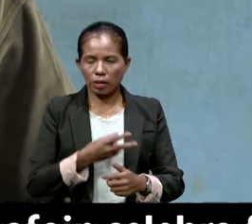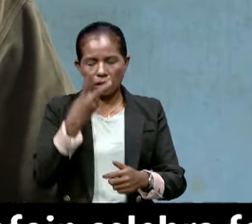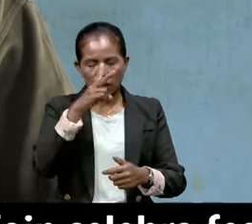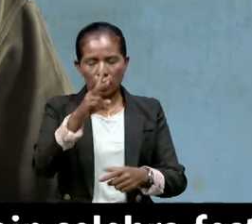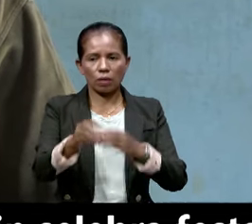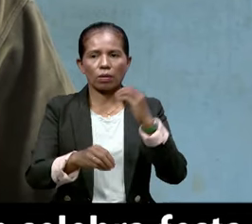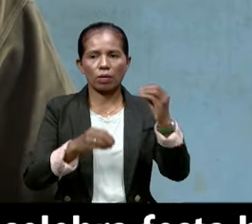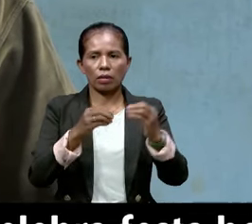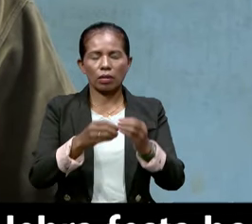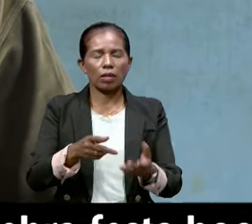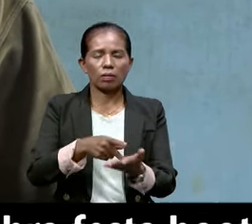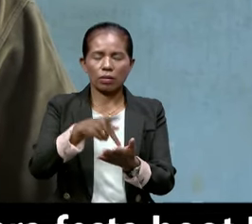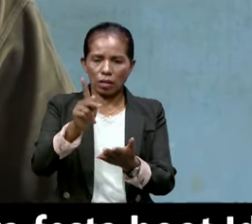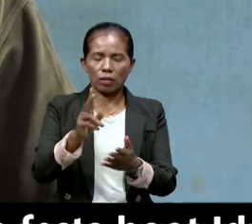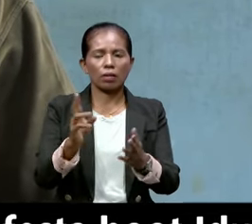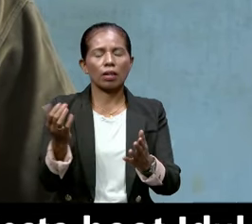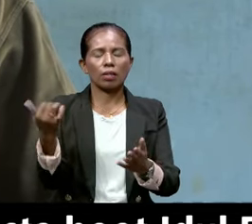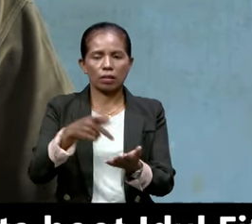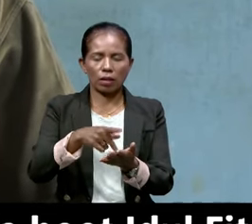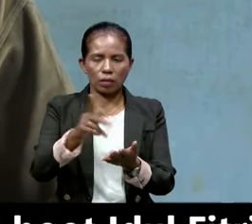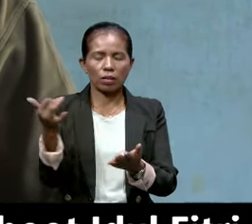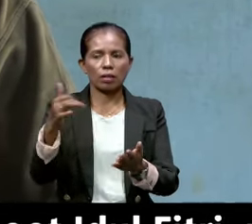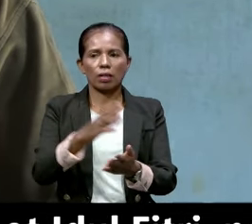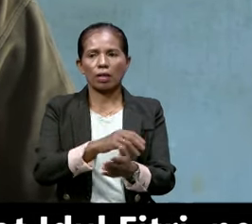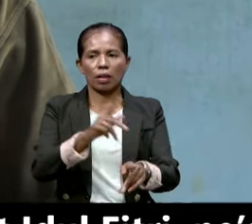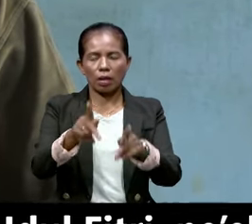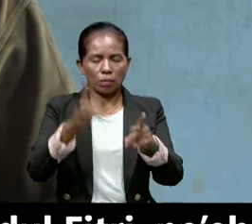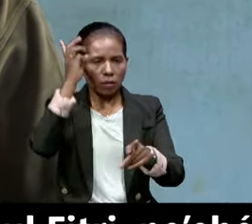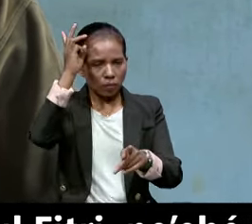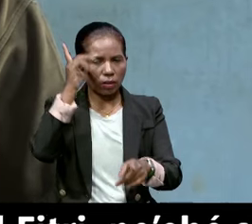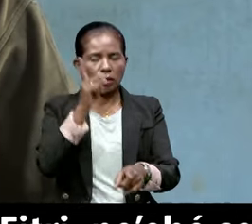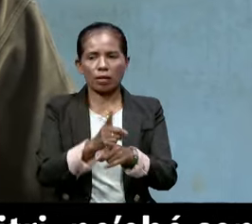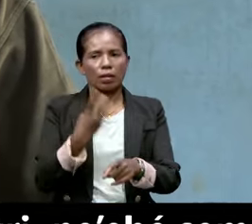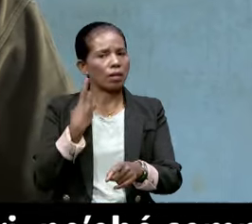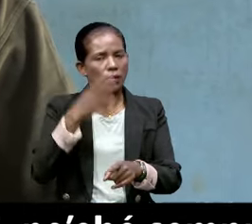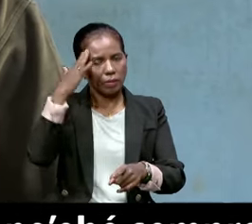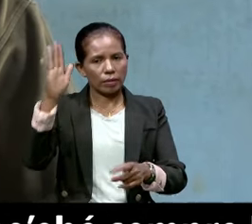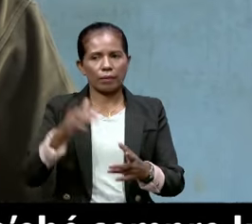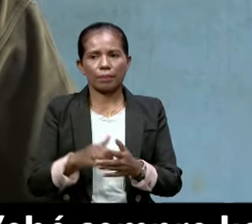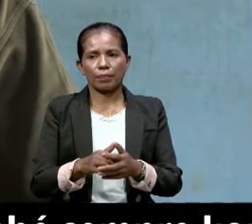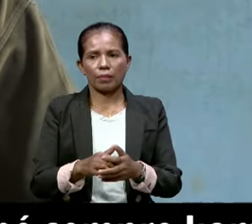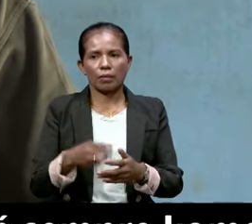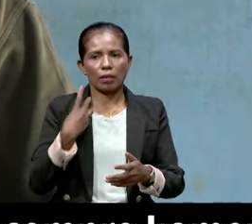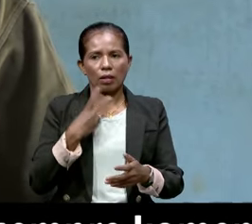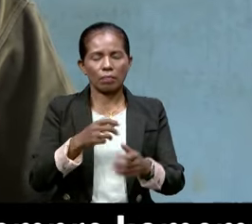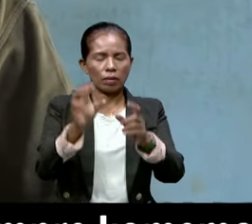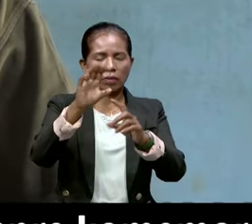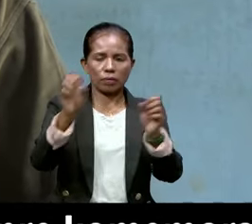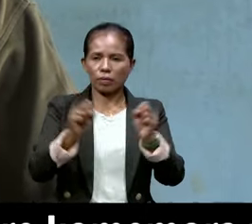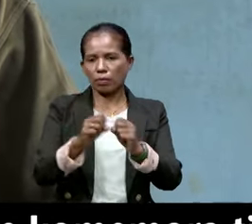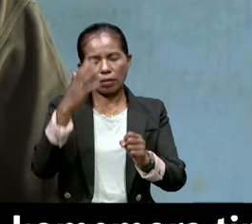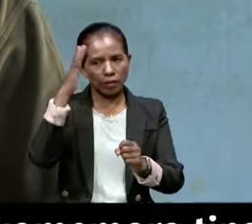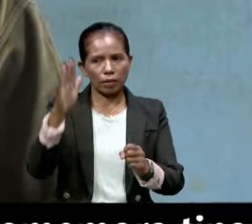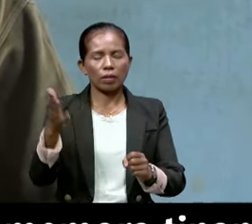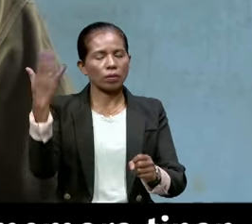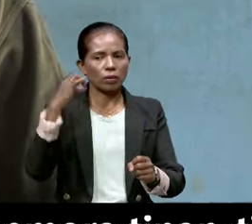kuliah kalau apa rekompensa sang. I la garante apa po po budu bida ta. Ami lah ten. Ne ha me hami otoritas lah ten.